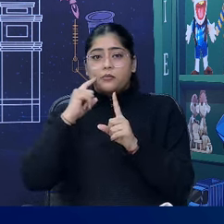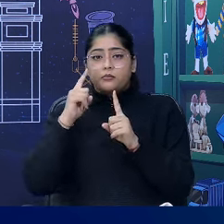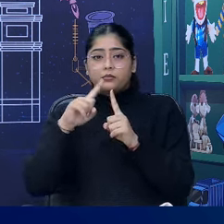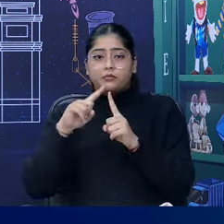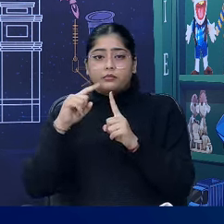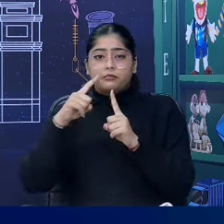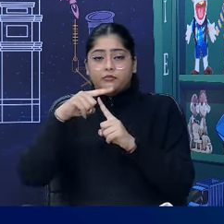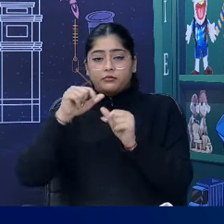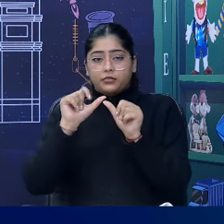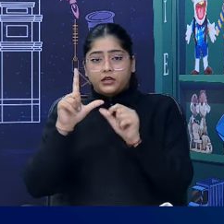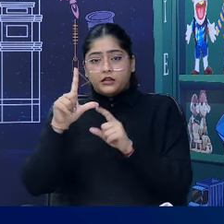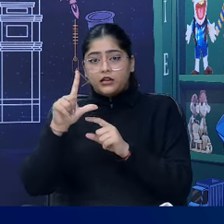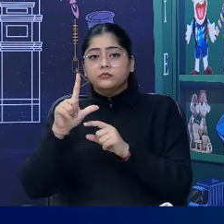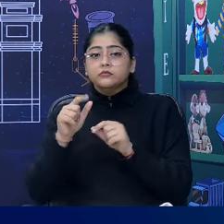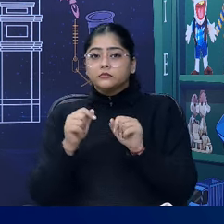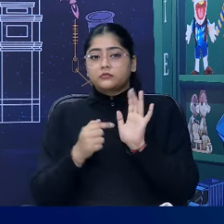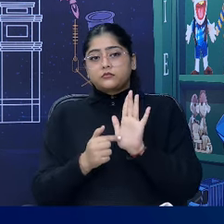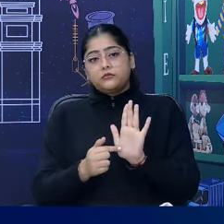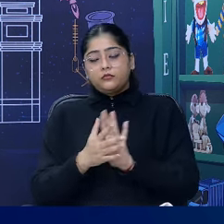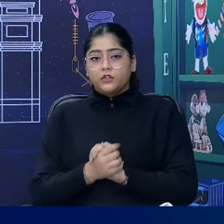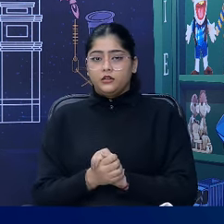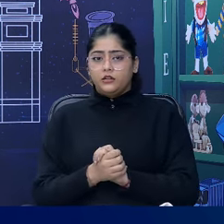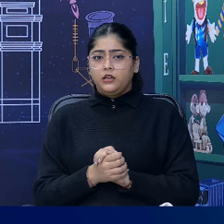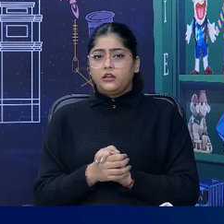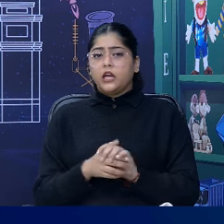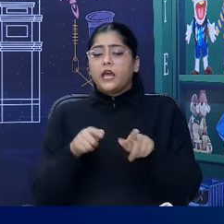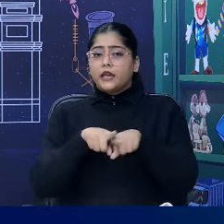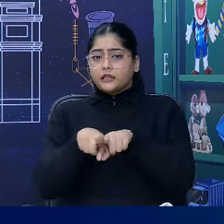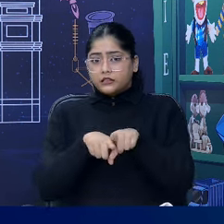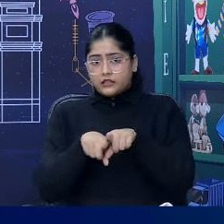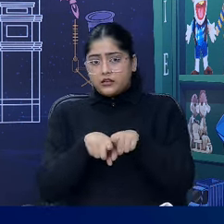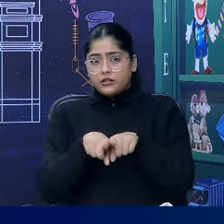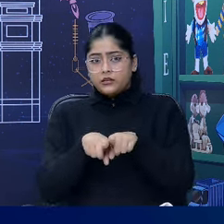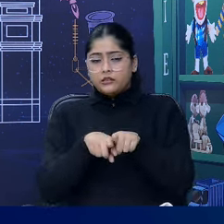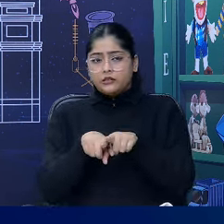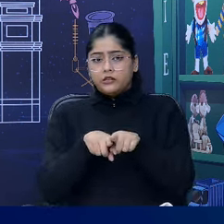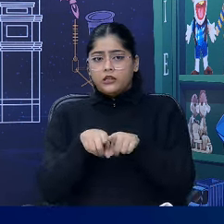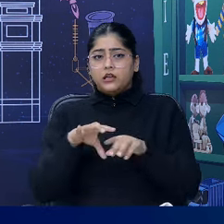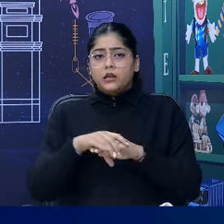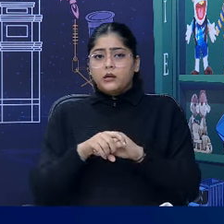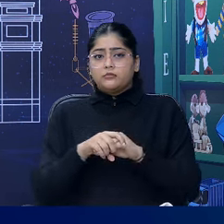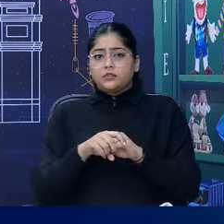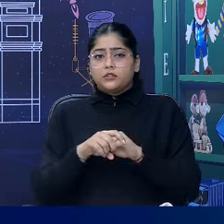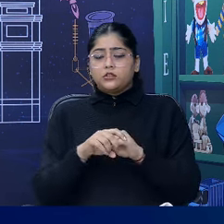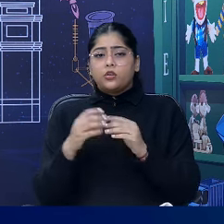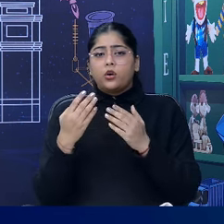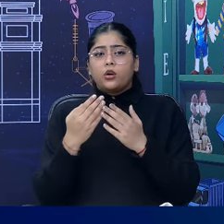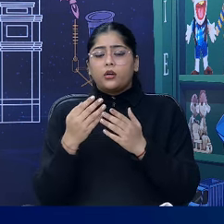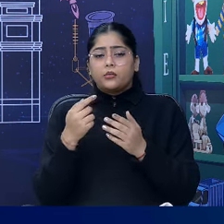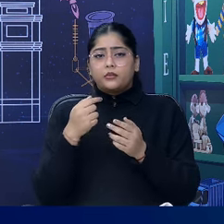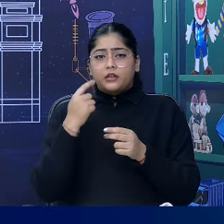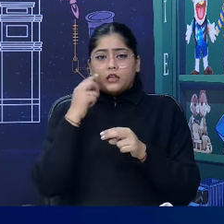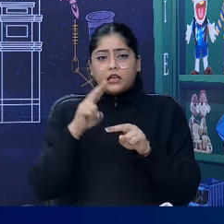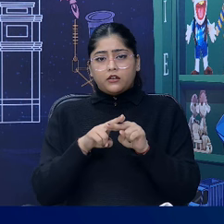लाइफ में अगर बच्चे आप देखते हैं तो गवर्नमेंट गर्ल्स सीनियर सेकेंडरी स्कूल ककरोला के सारे बच्चों का अगर